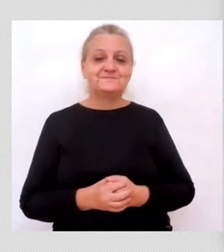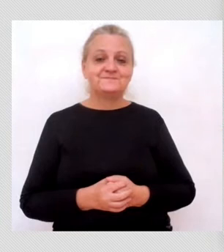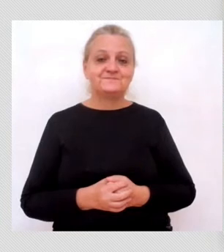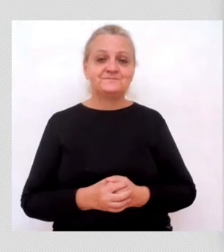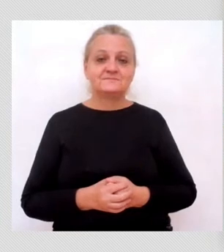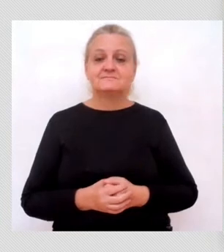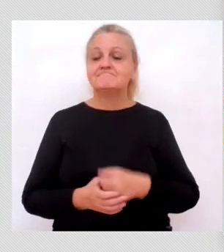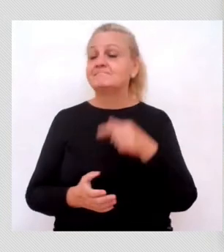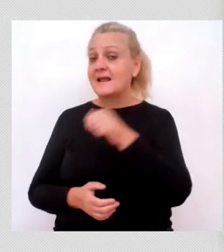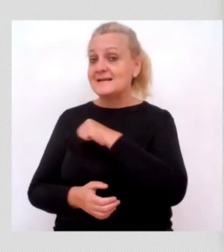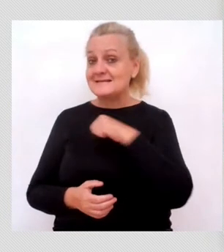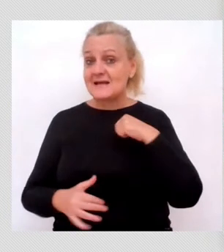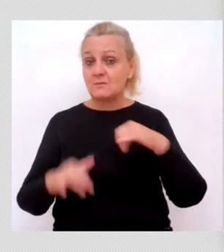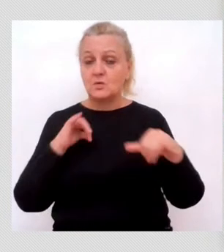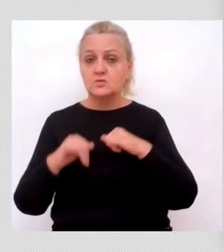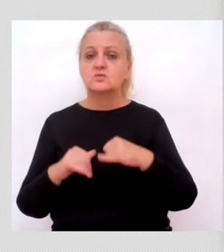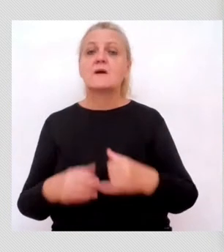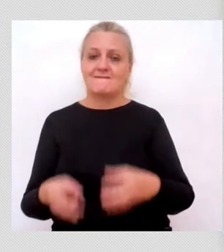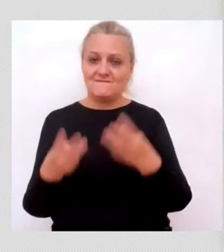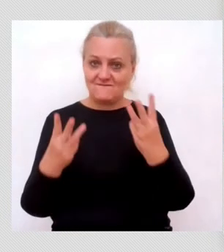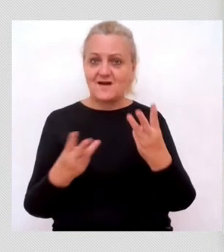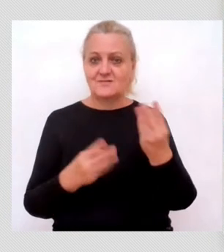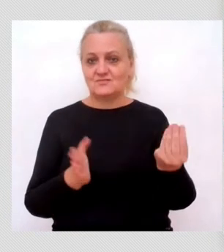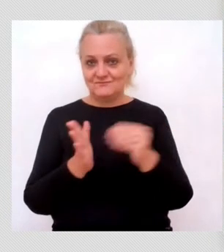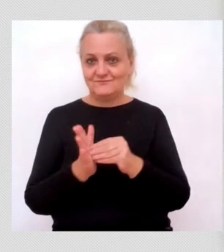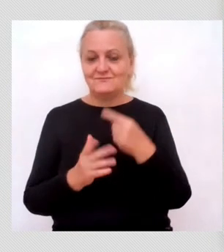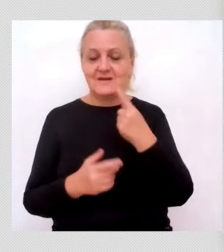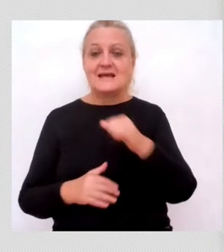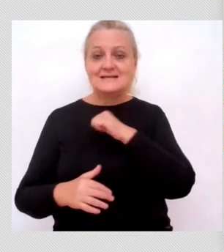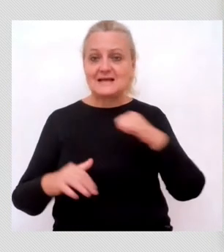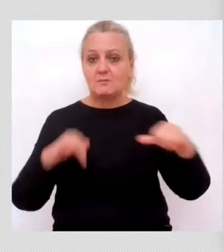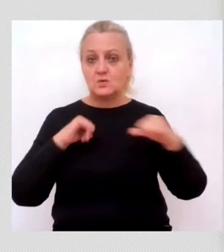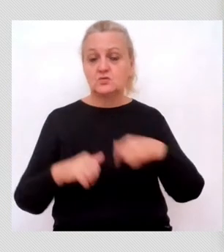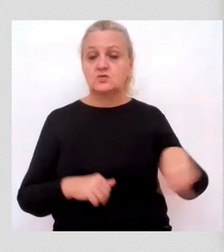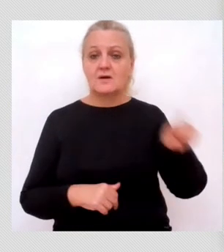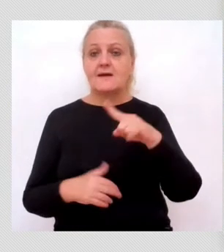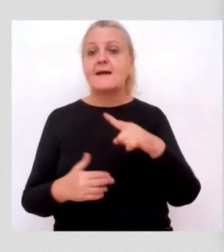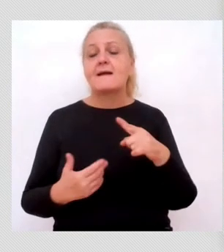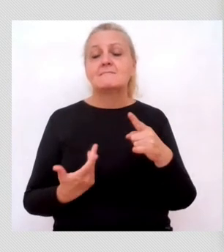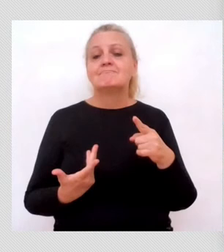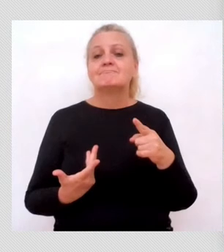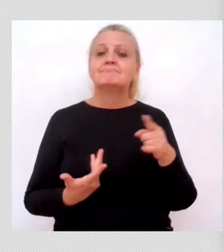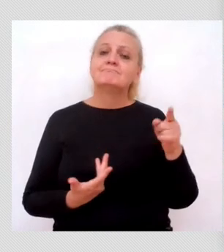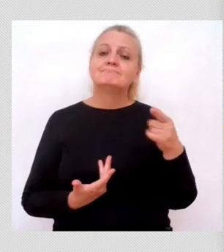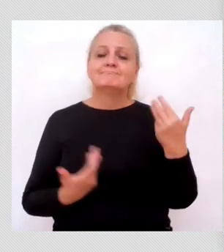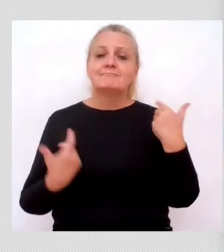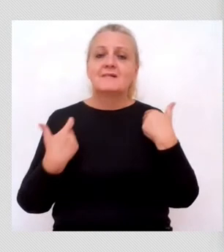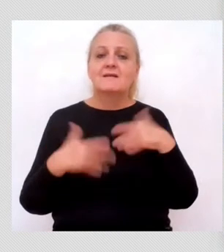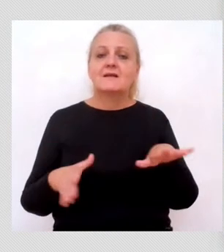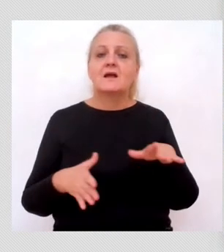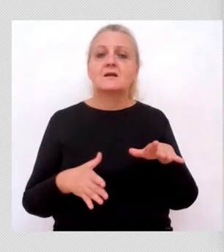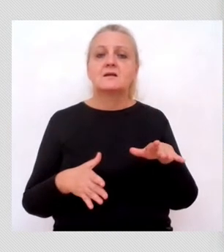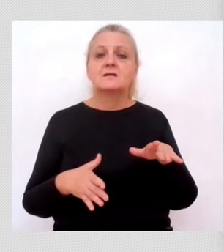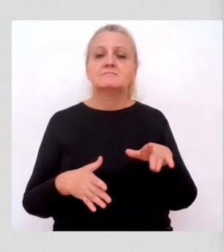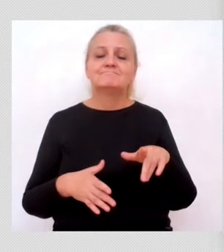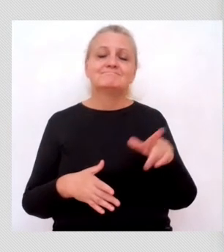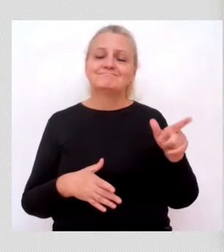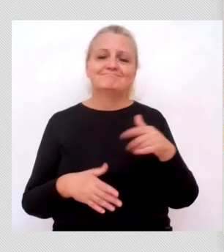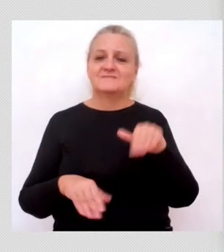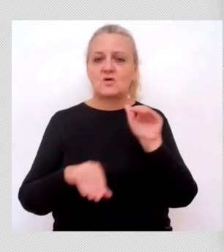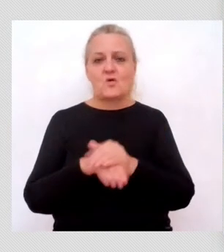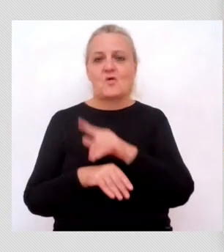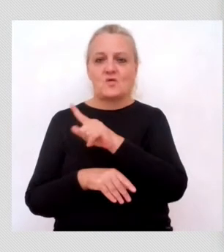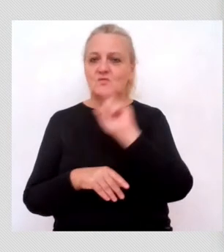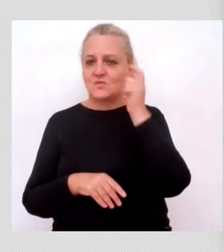Co do samorządów, słuszna uwaga. Samorządowcy nie są akurat w większości zwolennikami formacji rządzącej. Wprost przeciwnie,